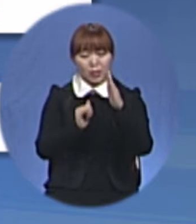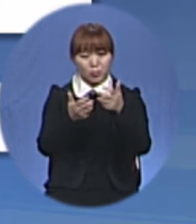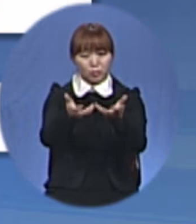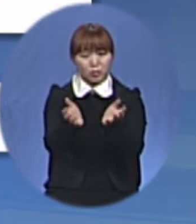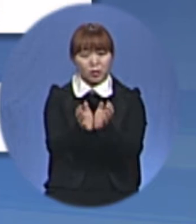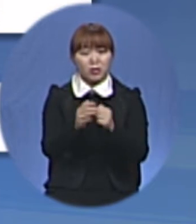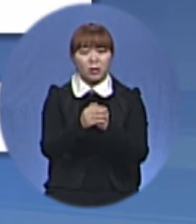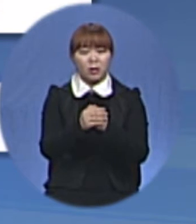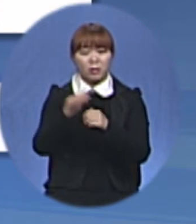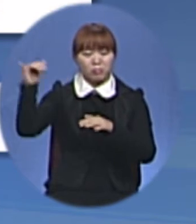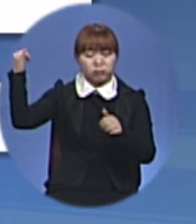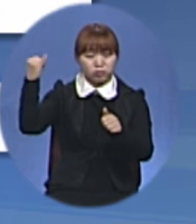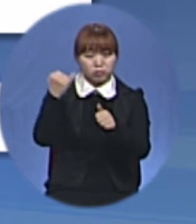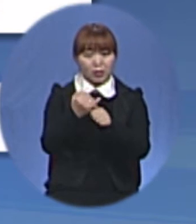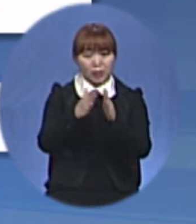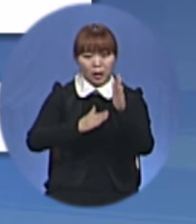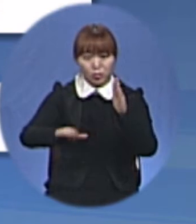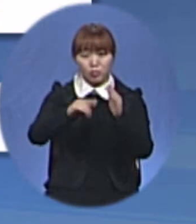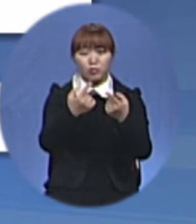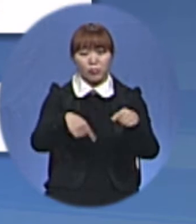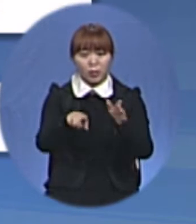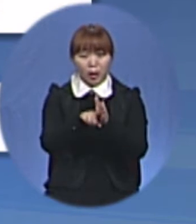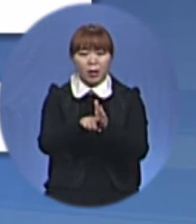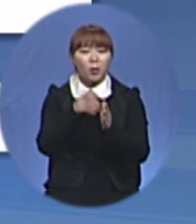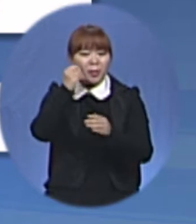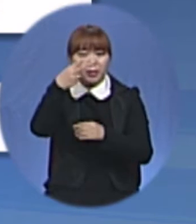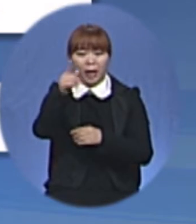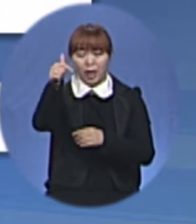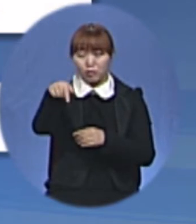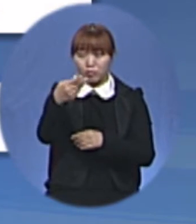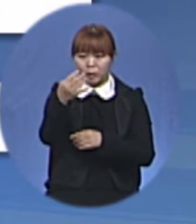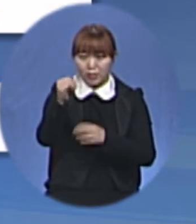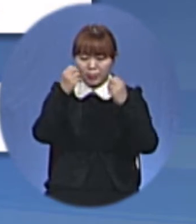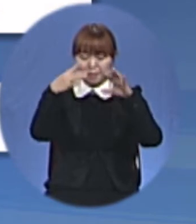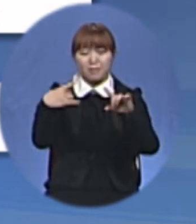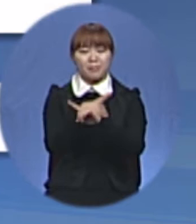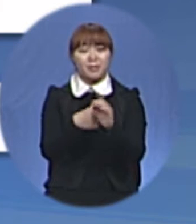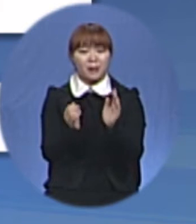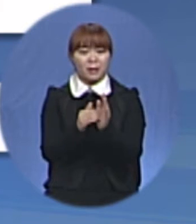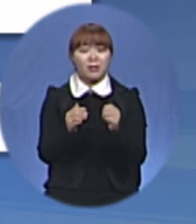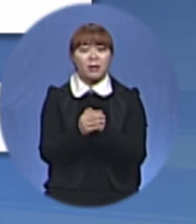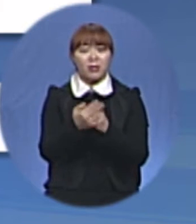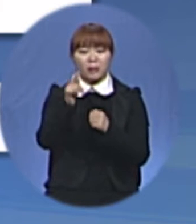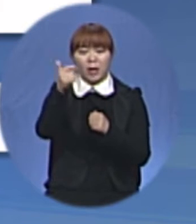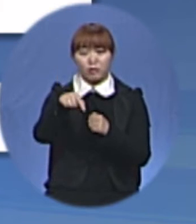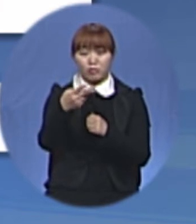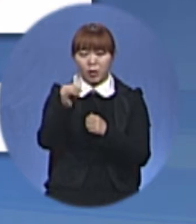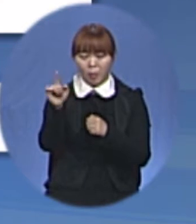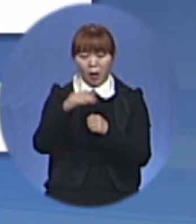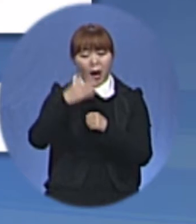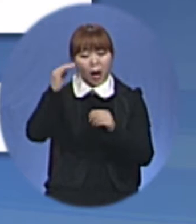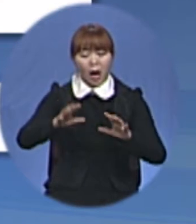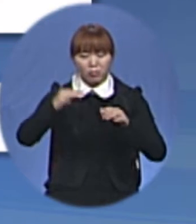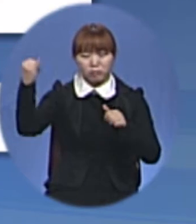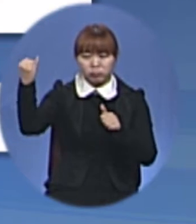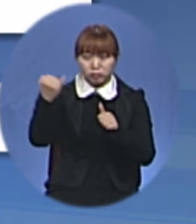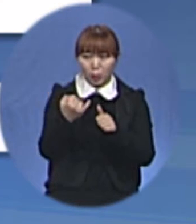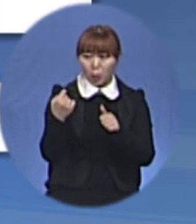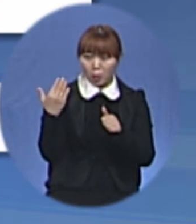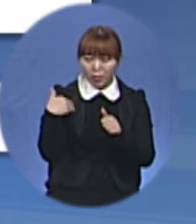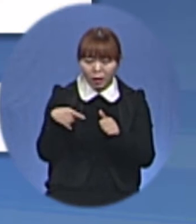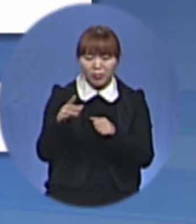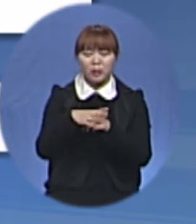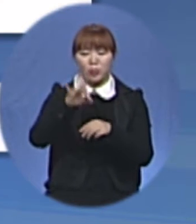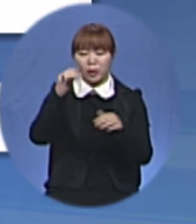여성가족부는 다문화 가정을 위한 정보 제공 사이트인 다누리를 새롭게 단장했습니다. 다누리에서는 한국에 온 지 얼마 되지 않은